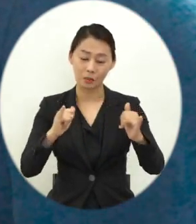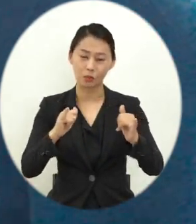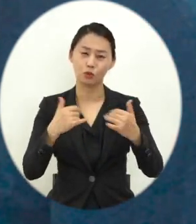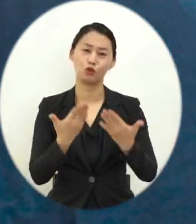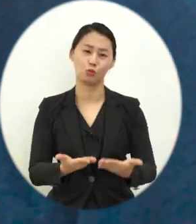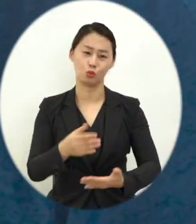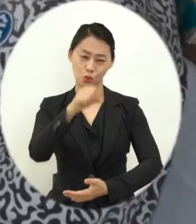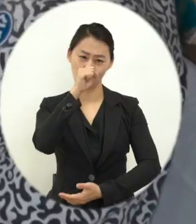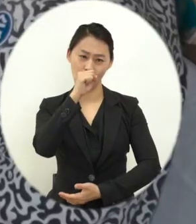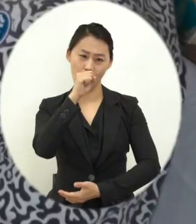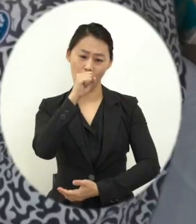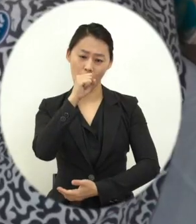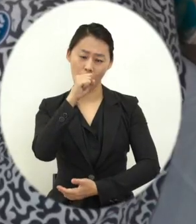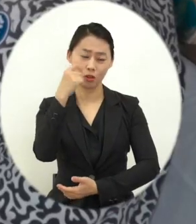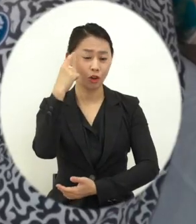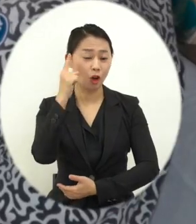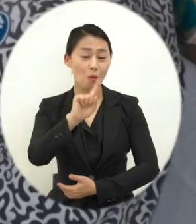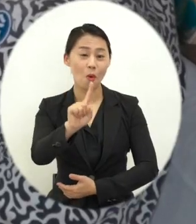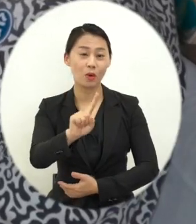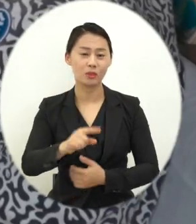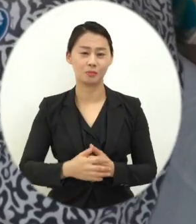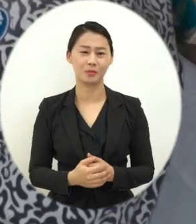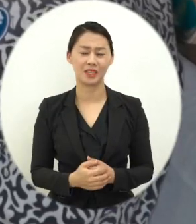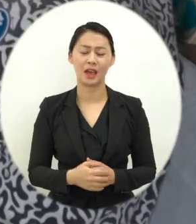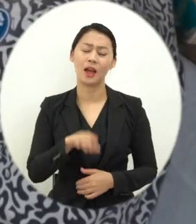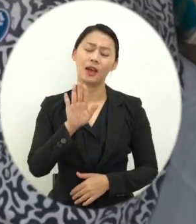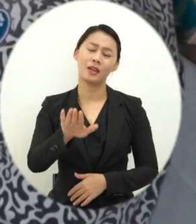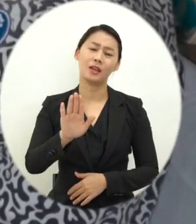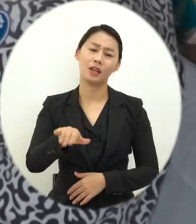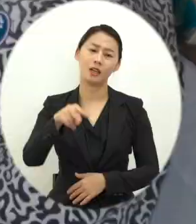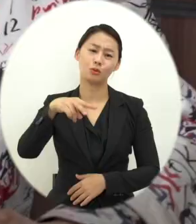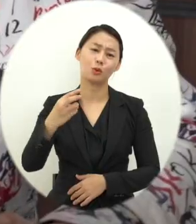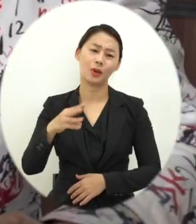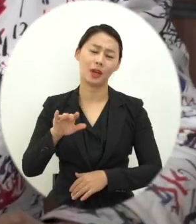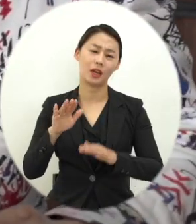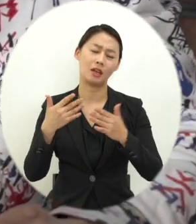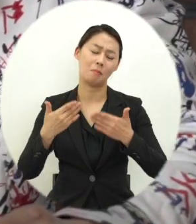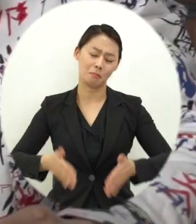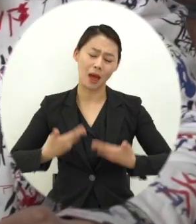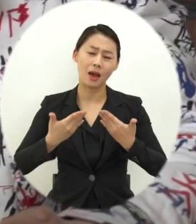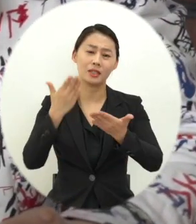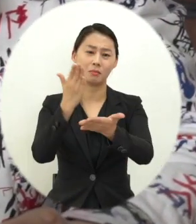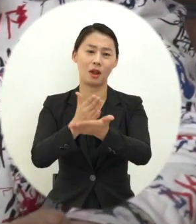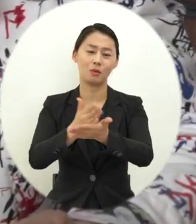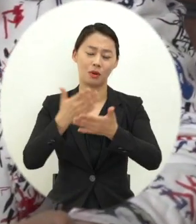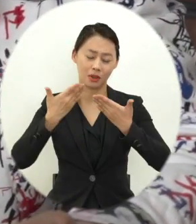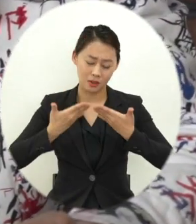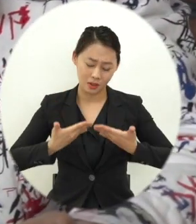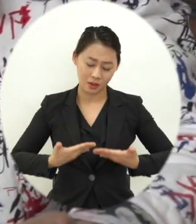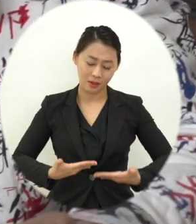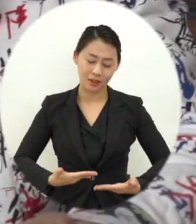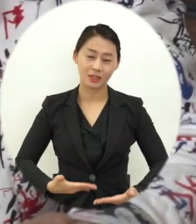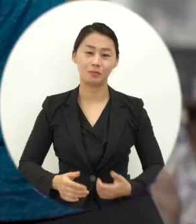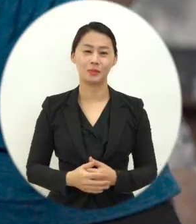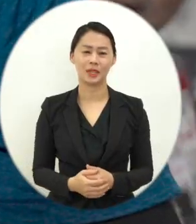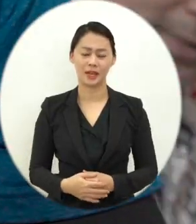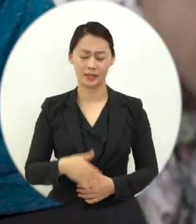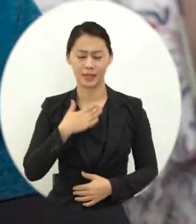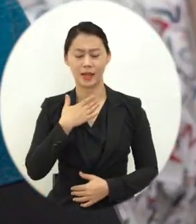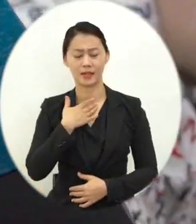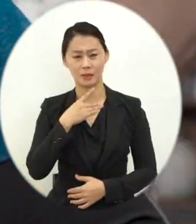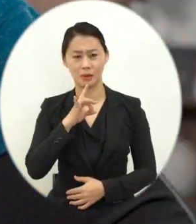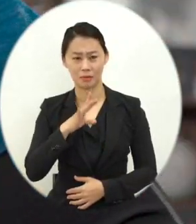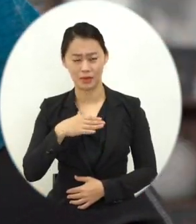하고 좀 힘은 어쩌가 싶은데 형님이 생각은 어쩌죠? 아따 수루야, 철랑대지 말고 좀 안 거야?